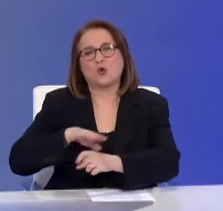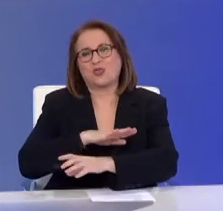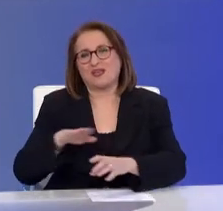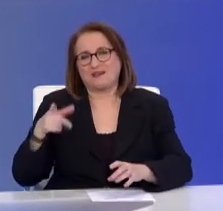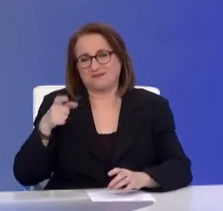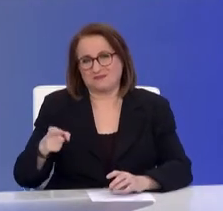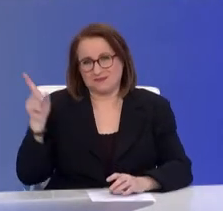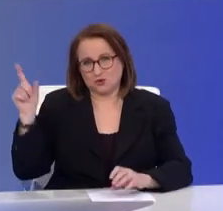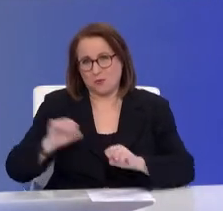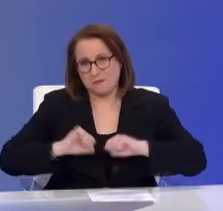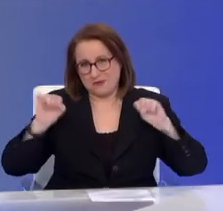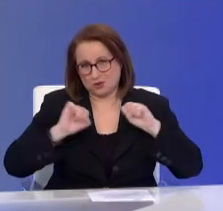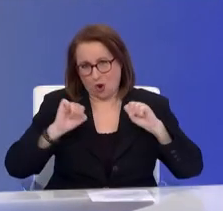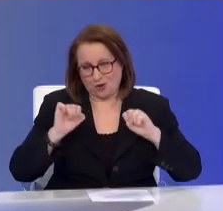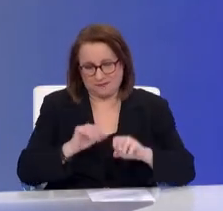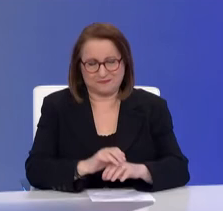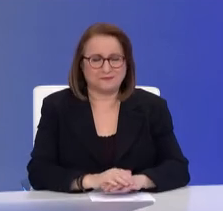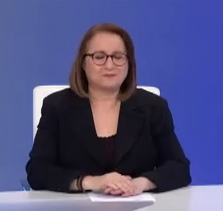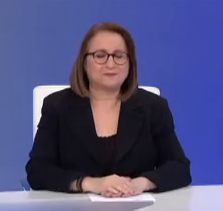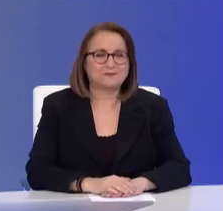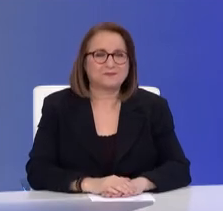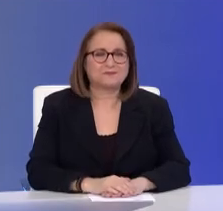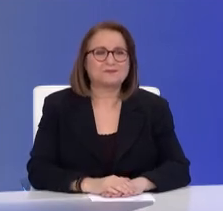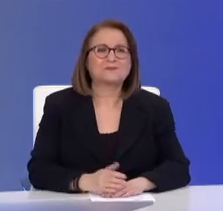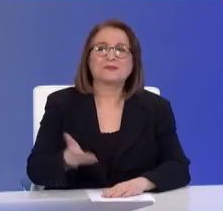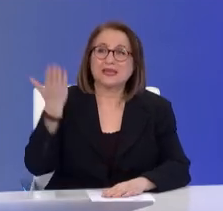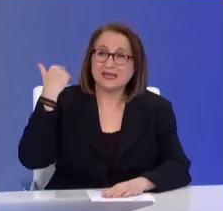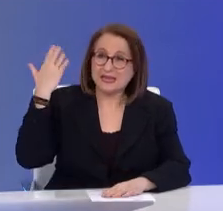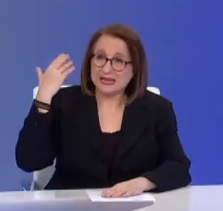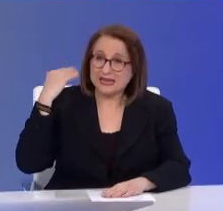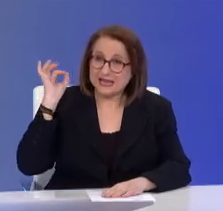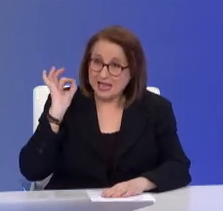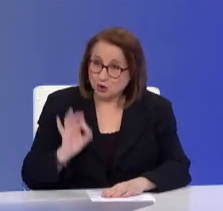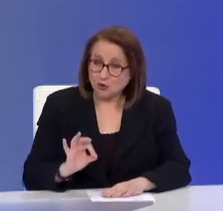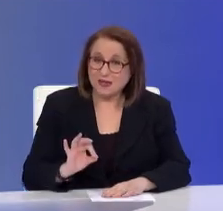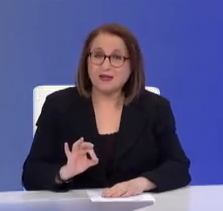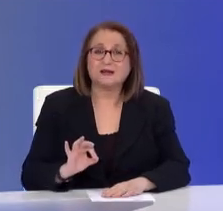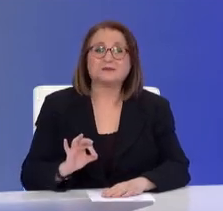Και ήταν τότε πραγματικά που όλοι